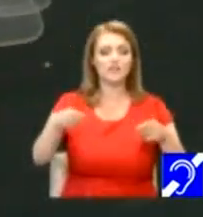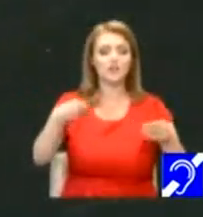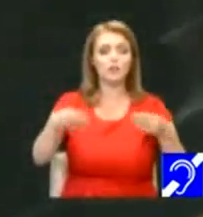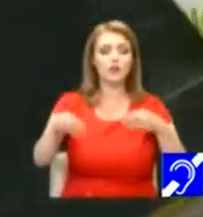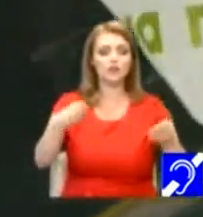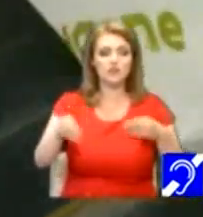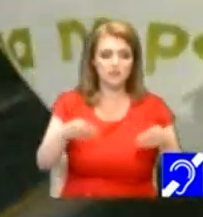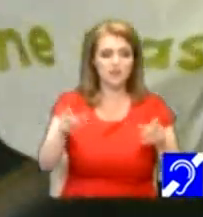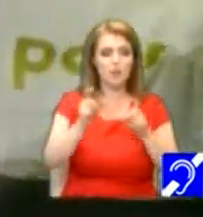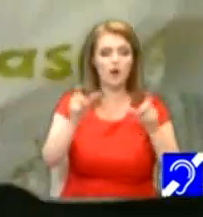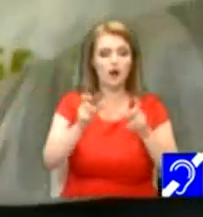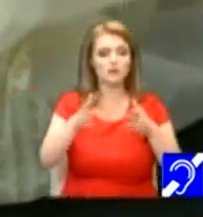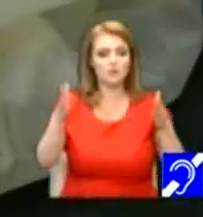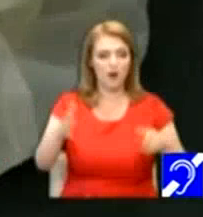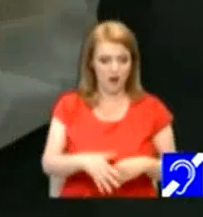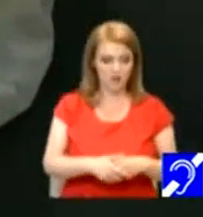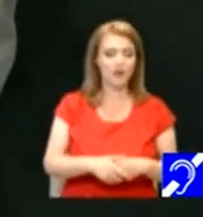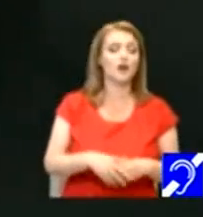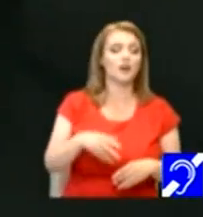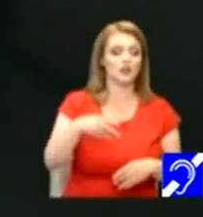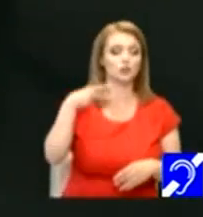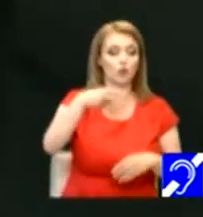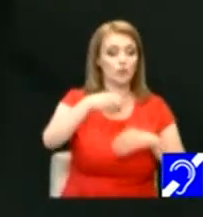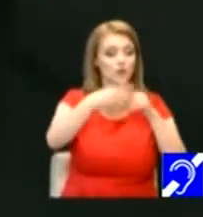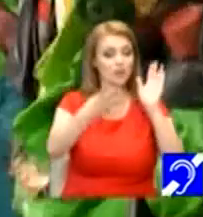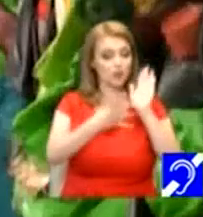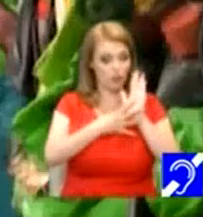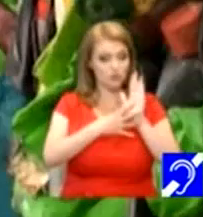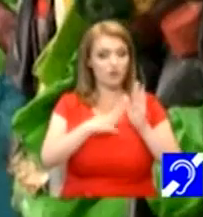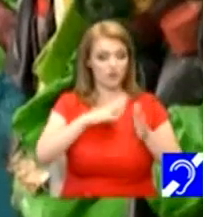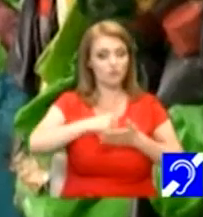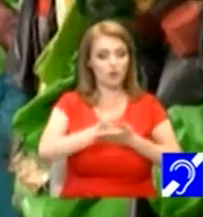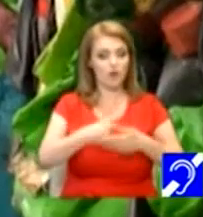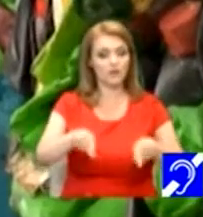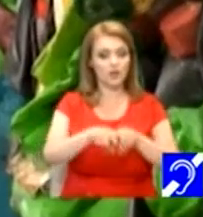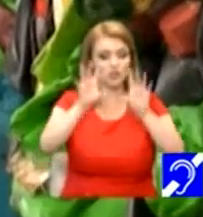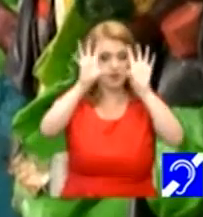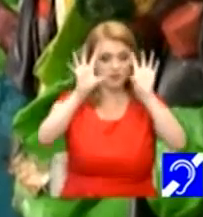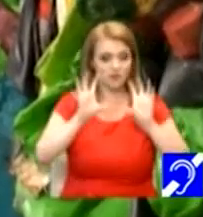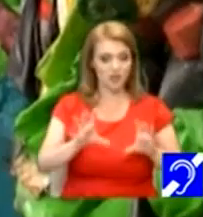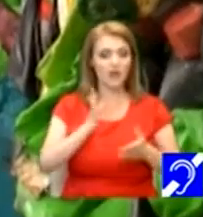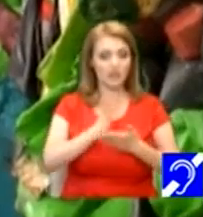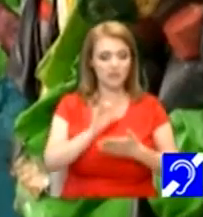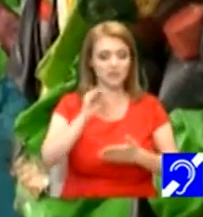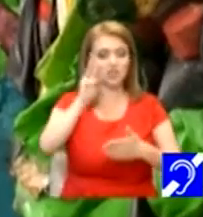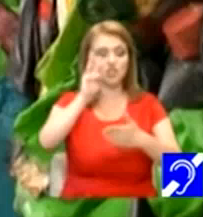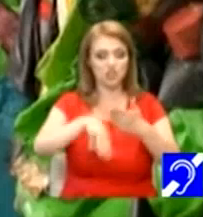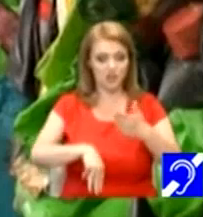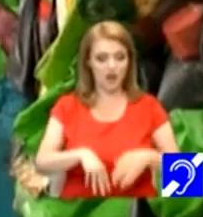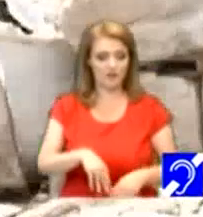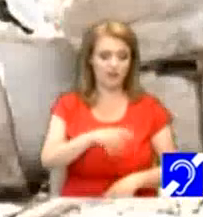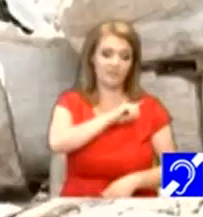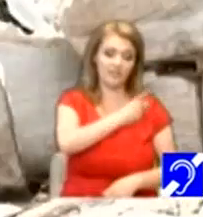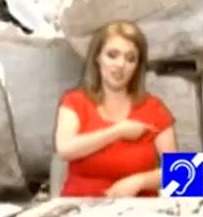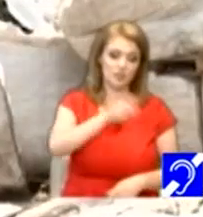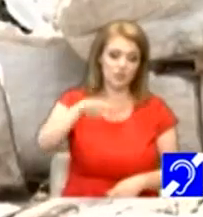din plastic în supermarketuri. Comercializarea acestora se sancționează cu amenzi de la 3.000 de lei până la 4.500 de lei pentru persoanele fizice și